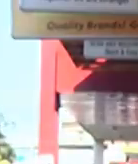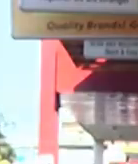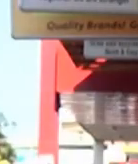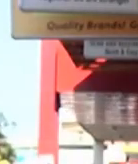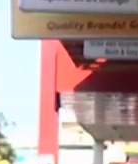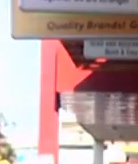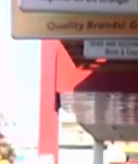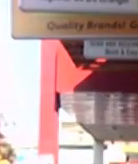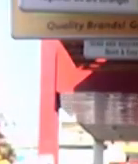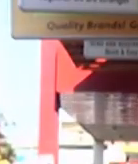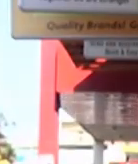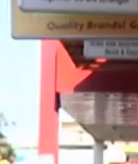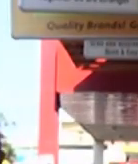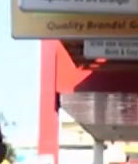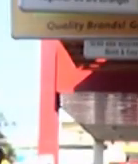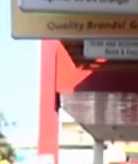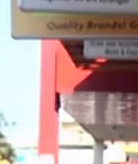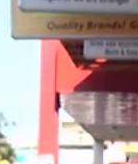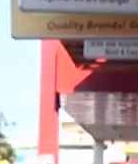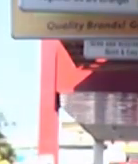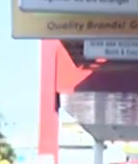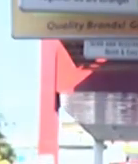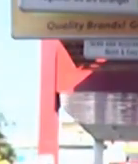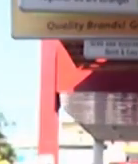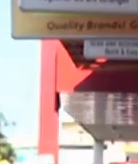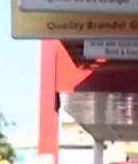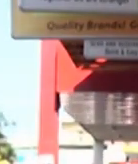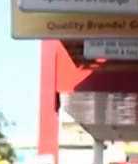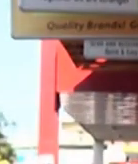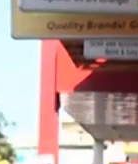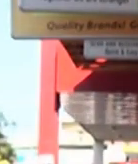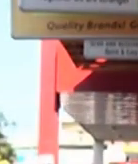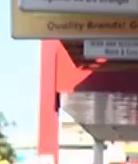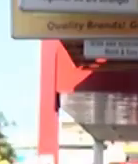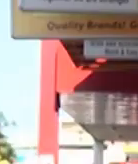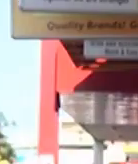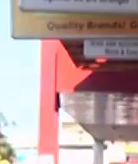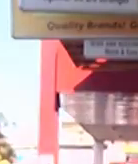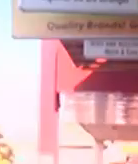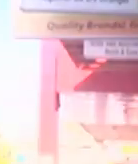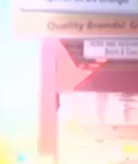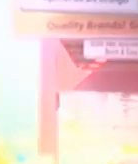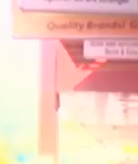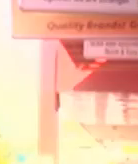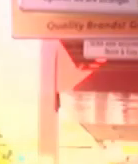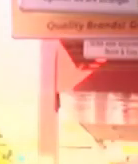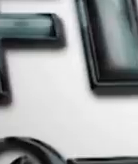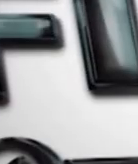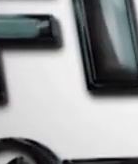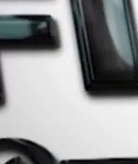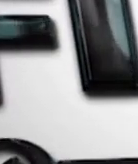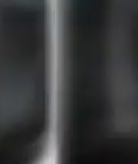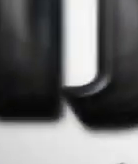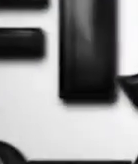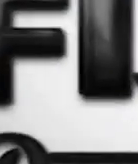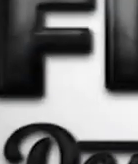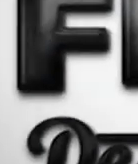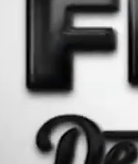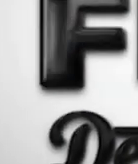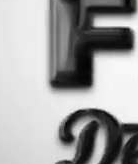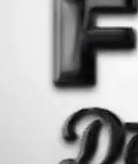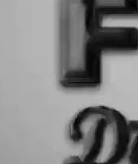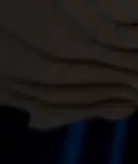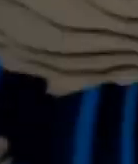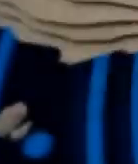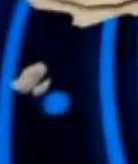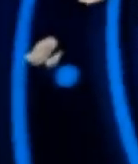मैं तो दिल्ली में रहता हूँ और रेडियो फीजी रेडियो फीजी रोज सुनता हूँ. रेडियो फीजी 2 देश